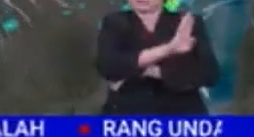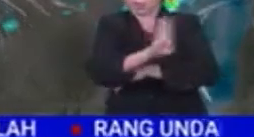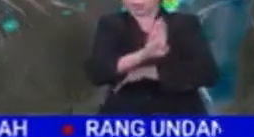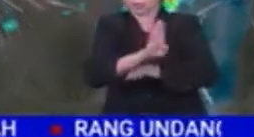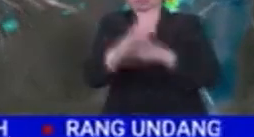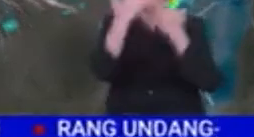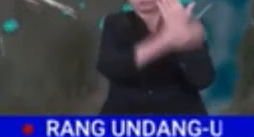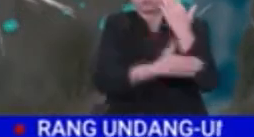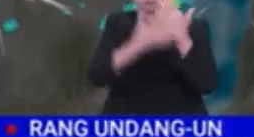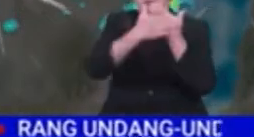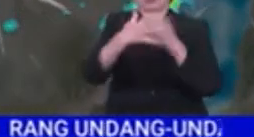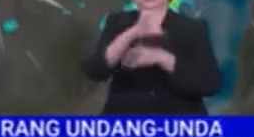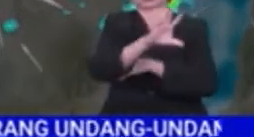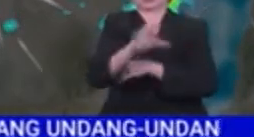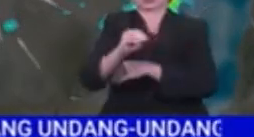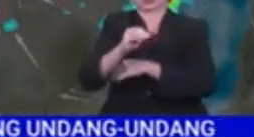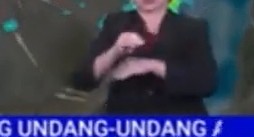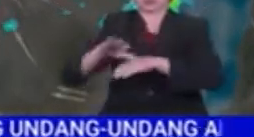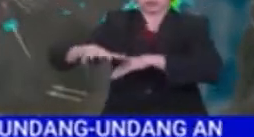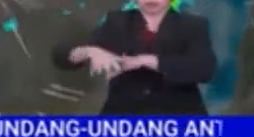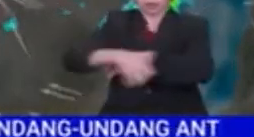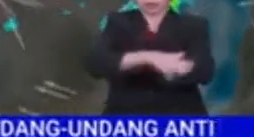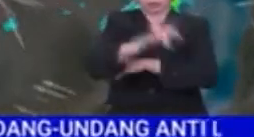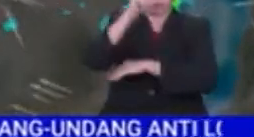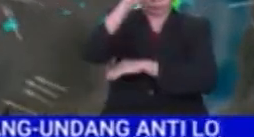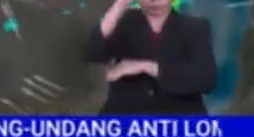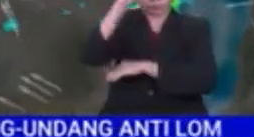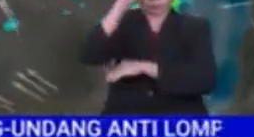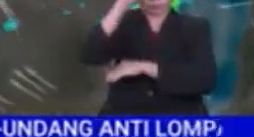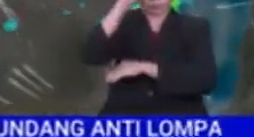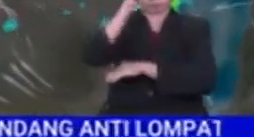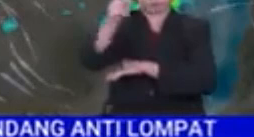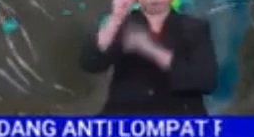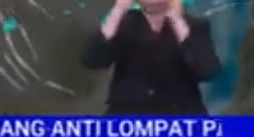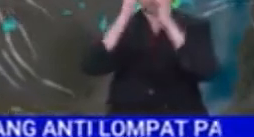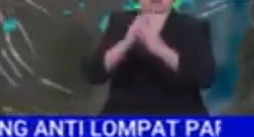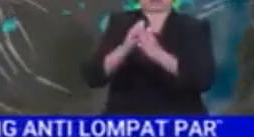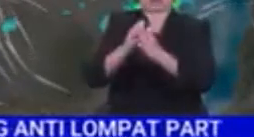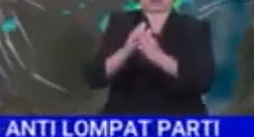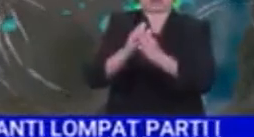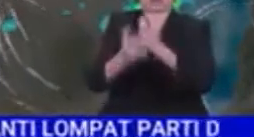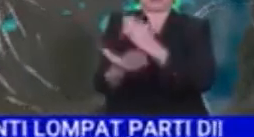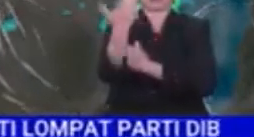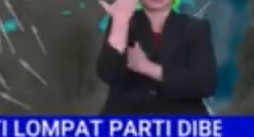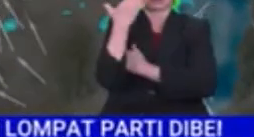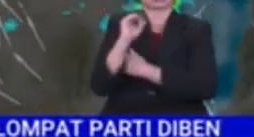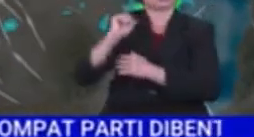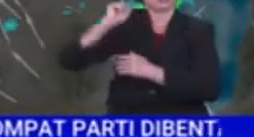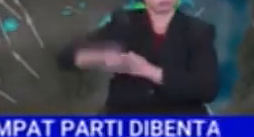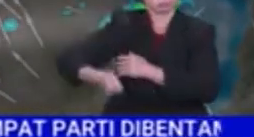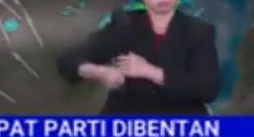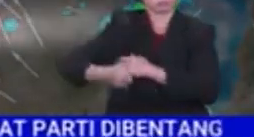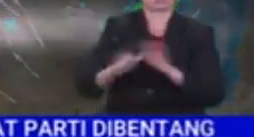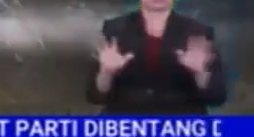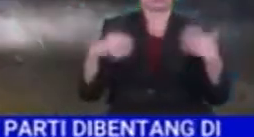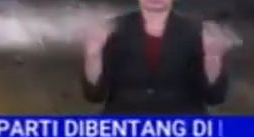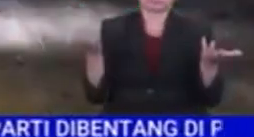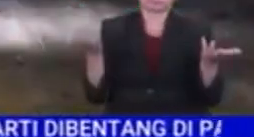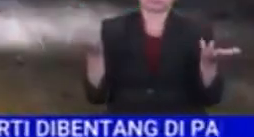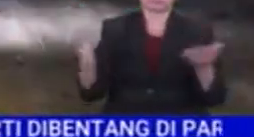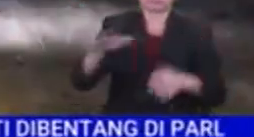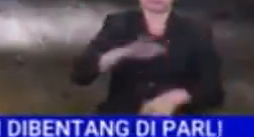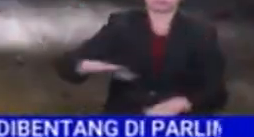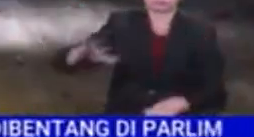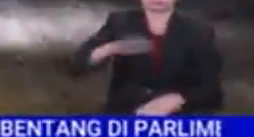juga di sekitar kawasan Perum pantai Negeri Terengganu dan juga paham menjelang pagi esok baiknya saja ramalan cuaca